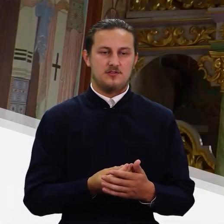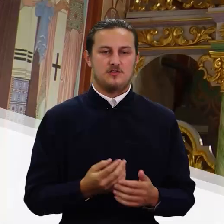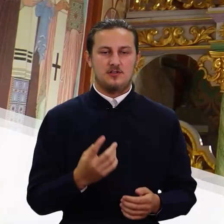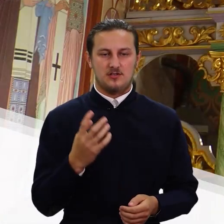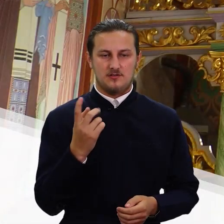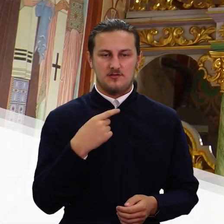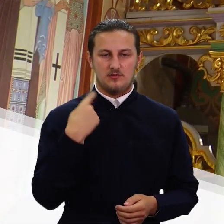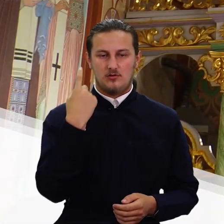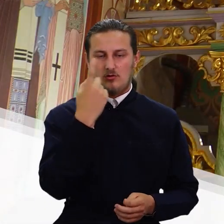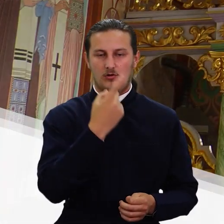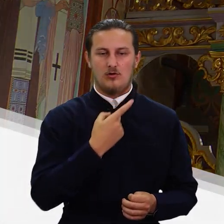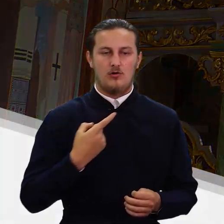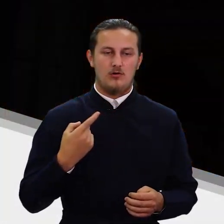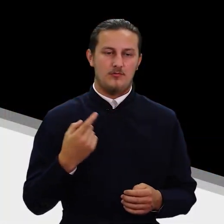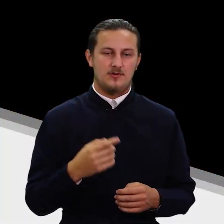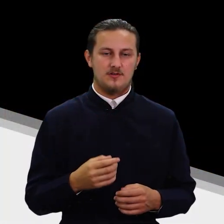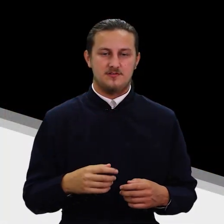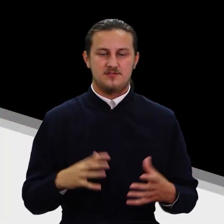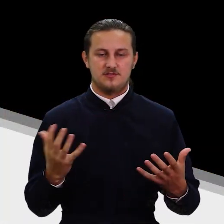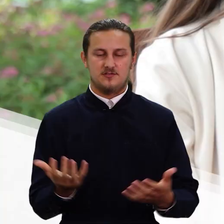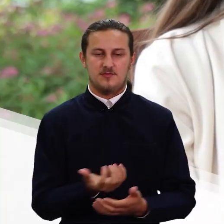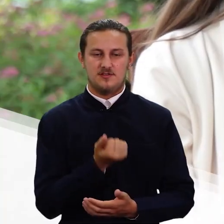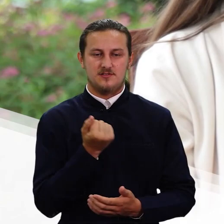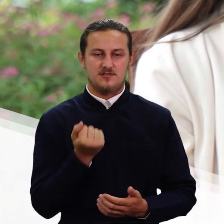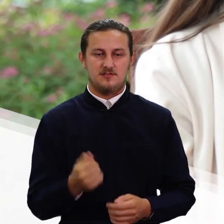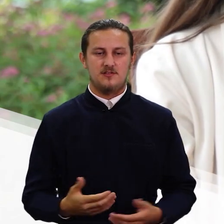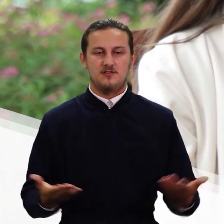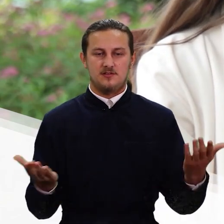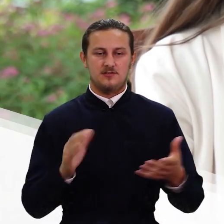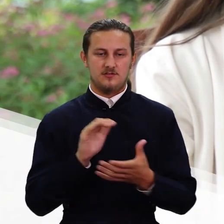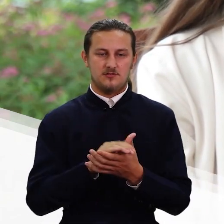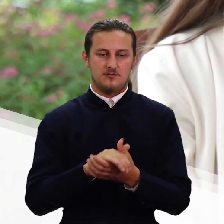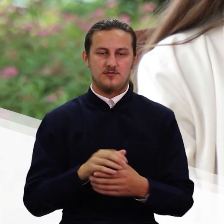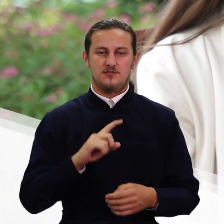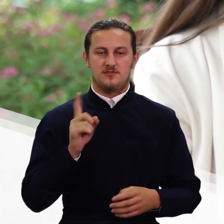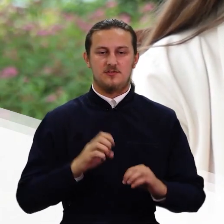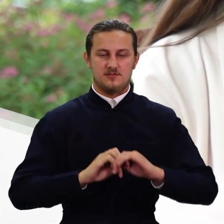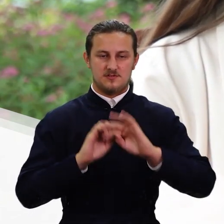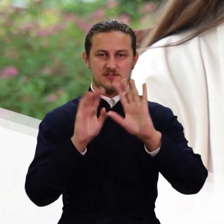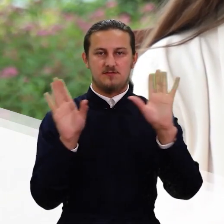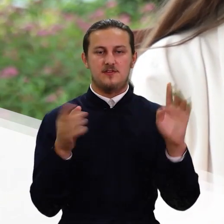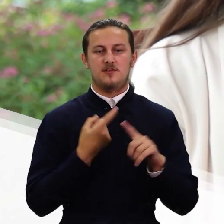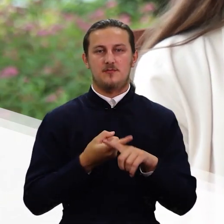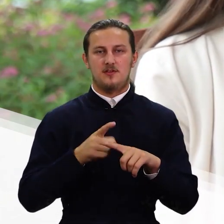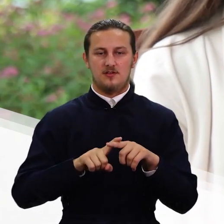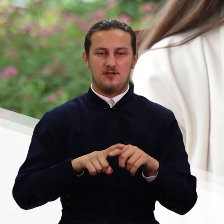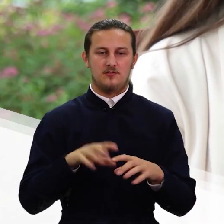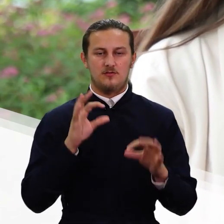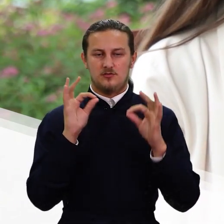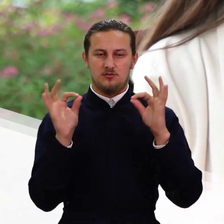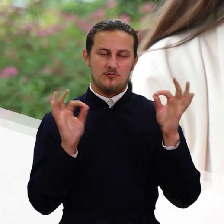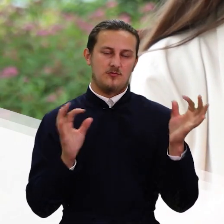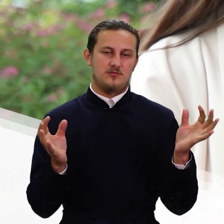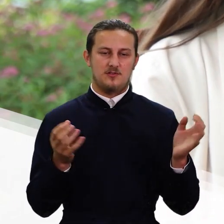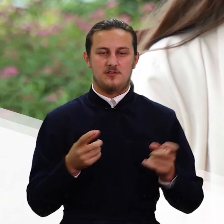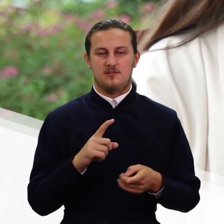й допомога від них є різною. Наше знайомство із святими – це звучить надто деколи